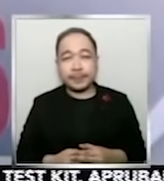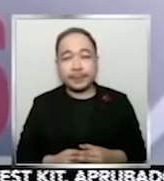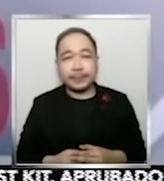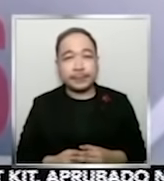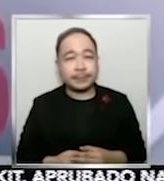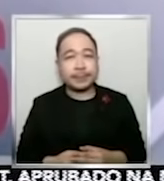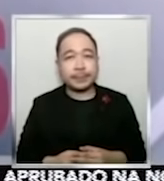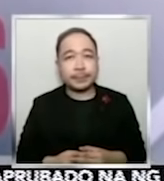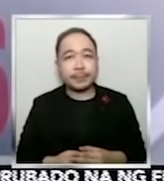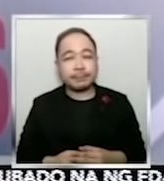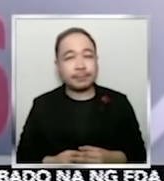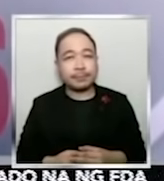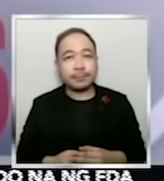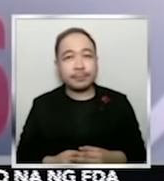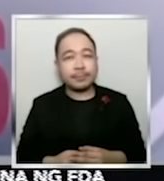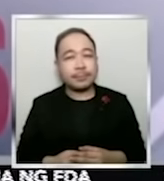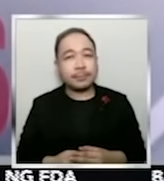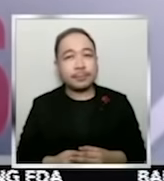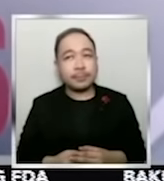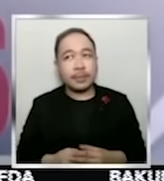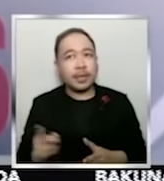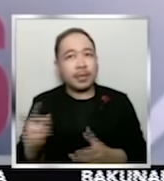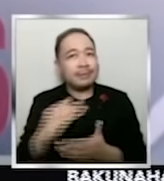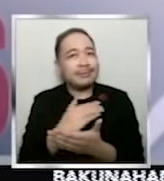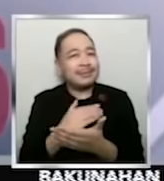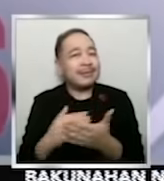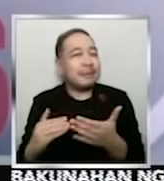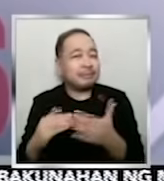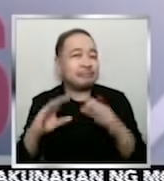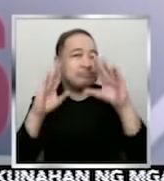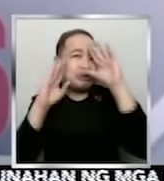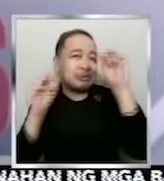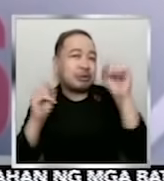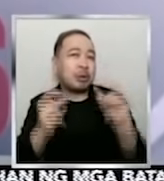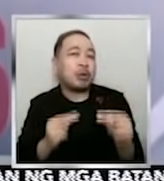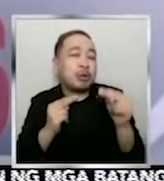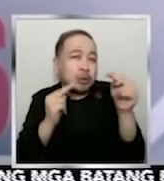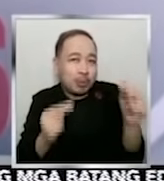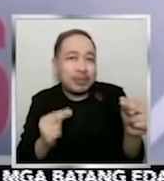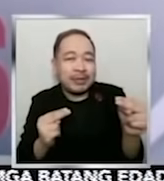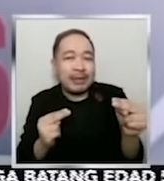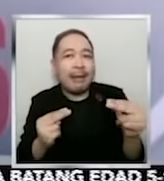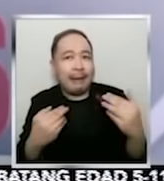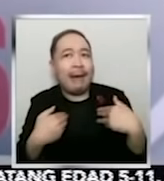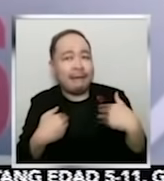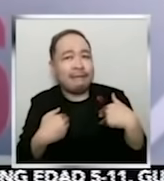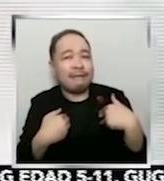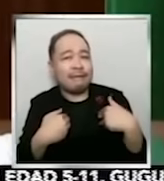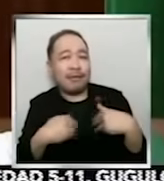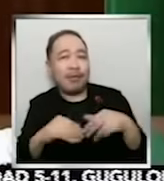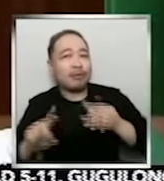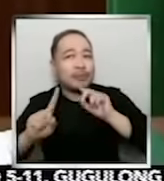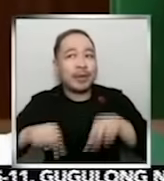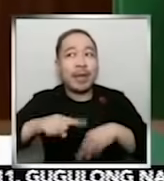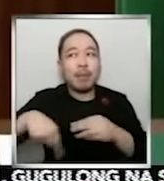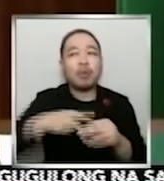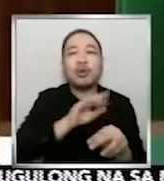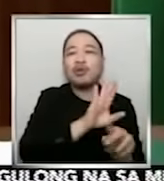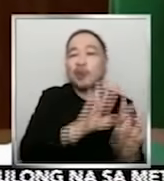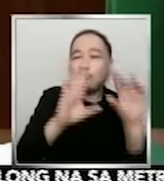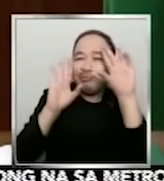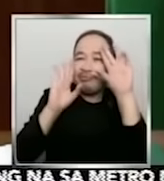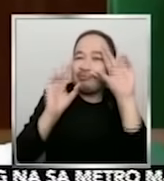Nagbigay naman ang pahayag ang ilang presidential aspirant sa mga blind item ni Pangulong Duterte. Para kay Manila Mayor Isko